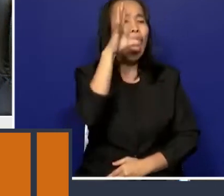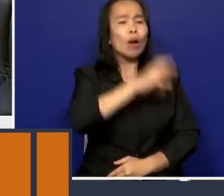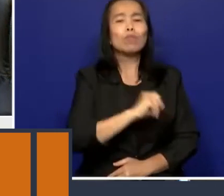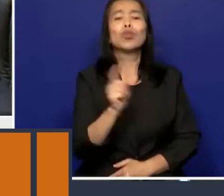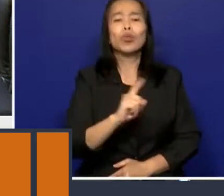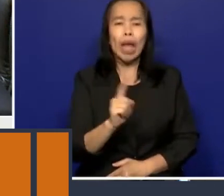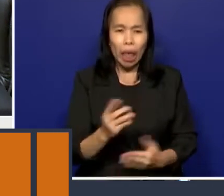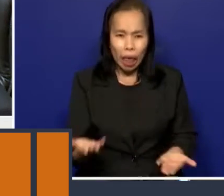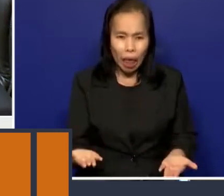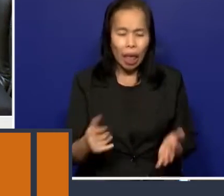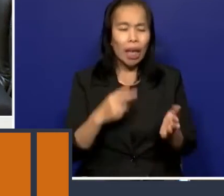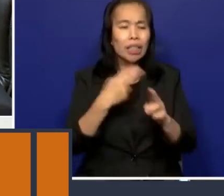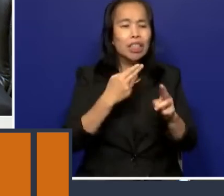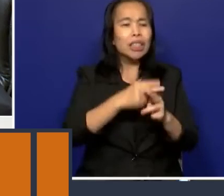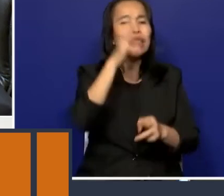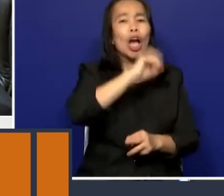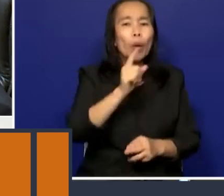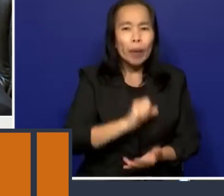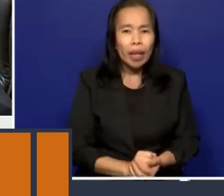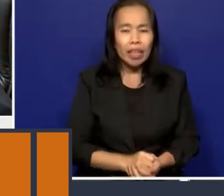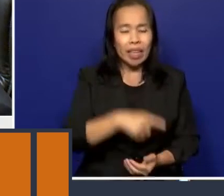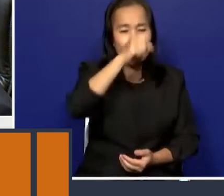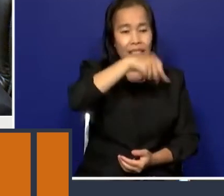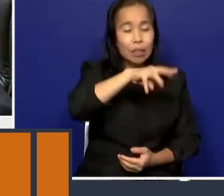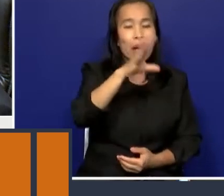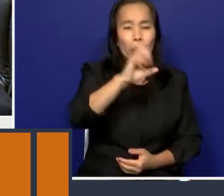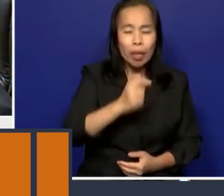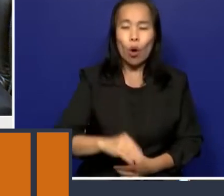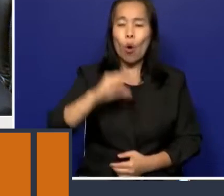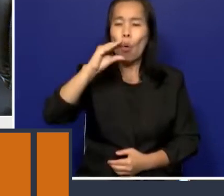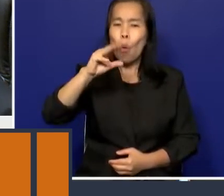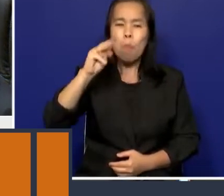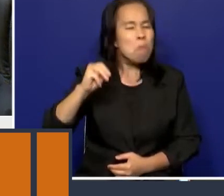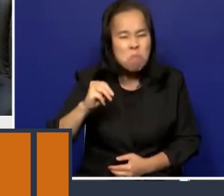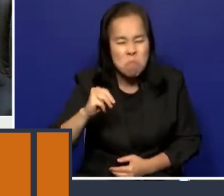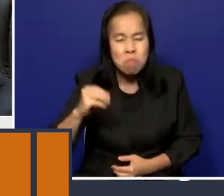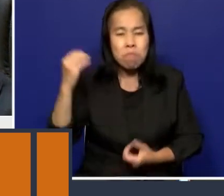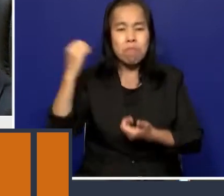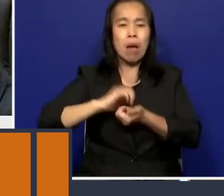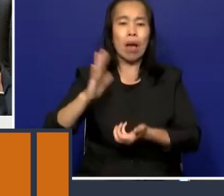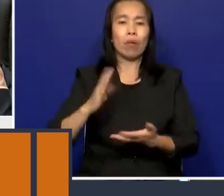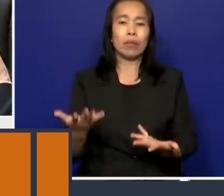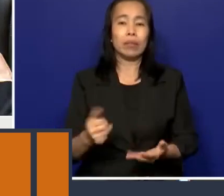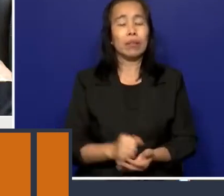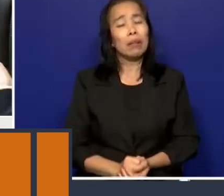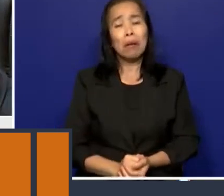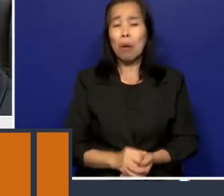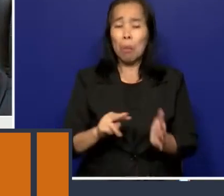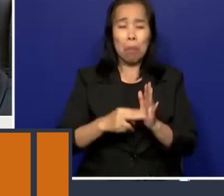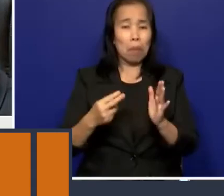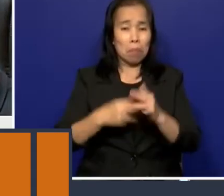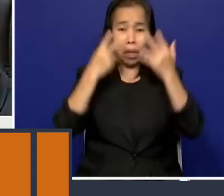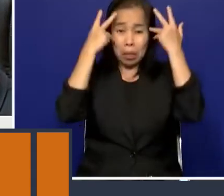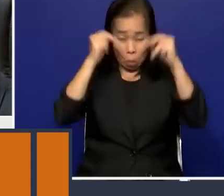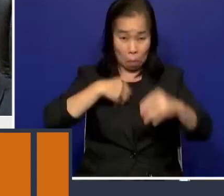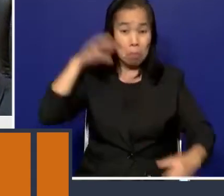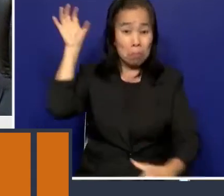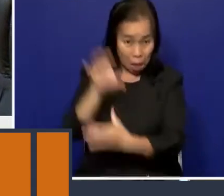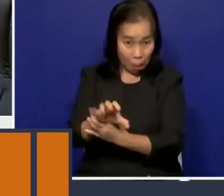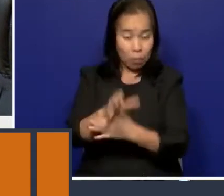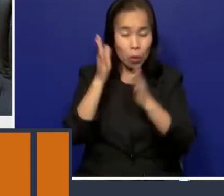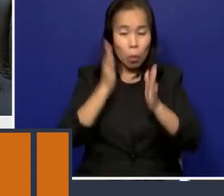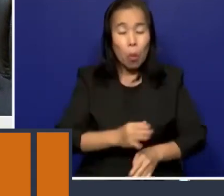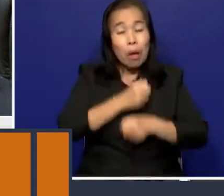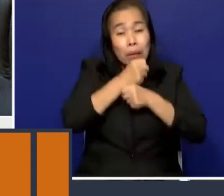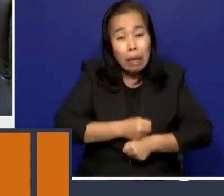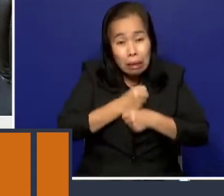อื่นSinovac มีแ่ 2 ลานโสCovac กไม่เข้าร่วมคือผลเอกประยท์และนายลทินจะบังคับให้ผู้สวยุที่